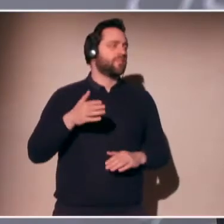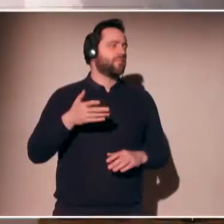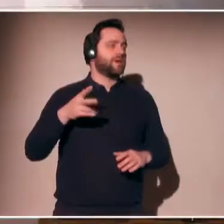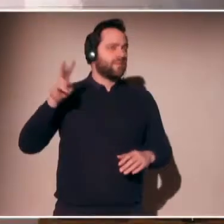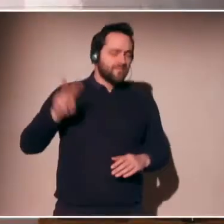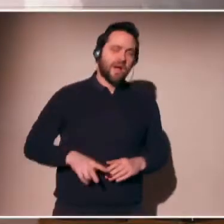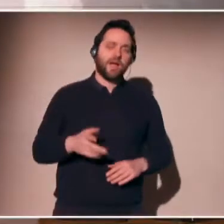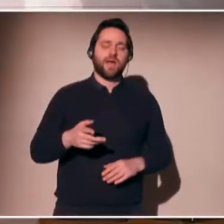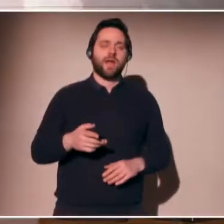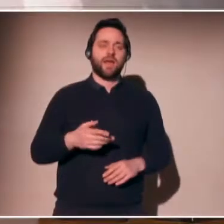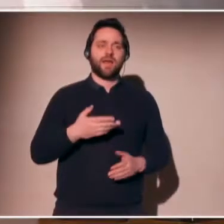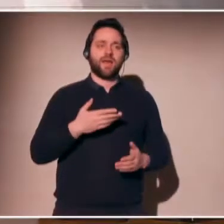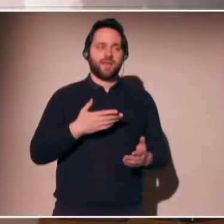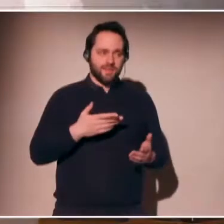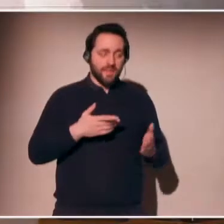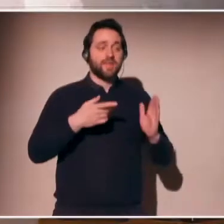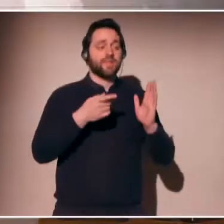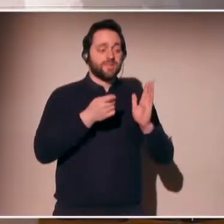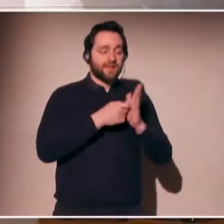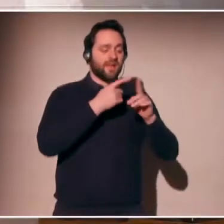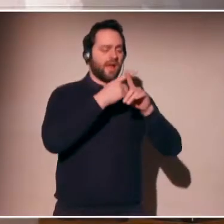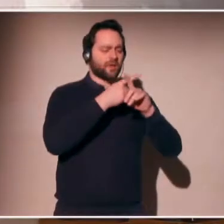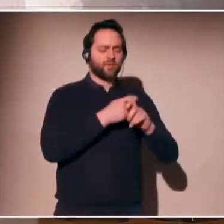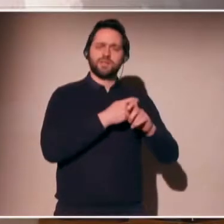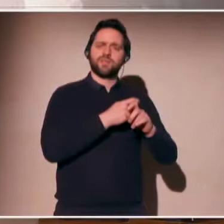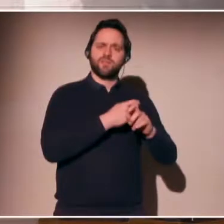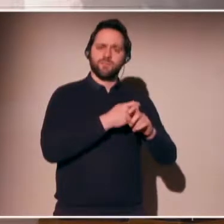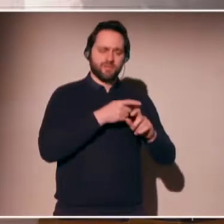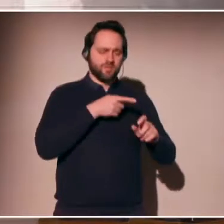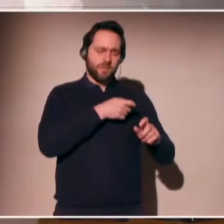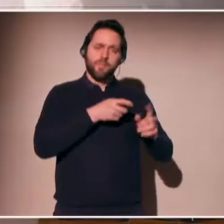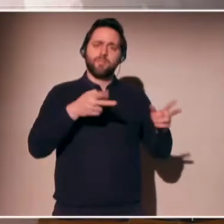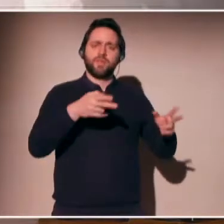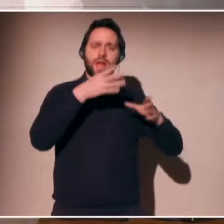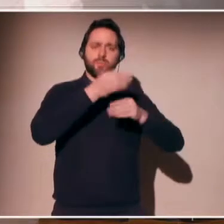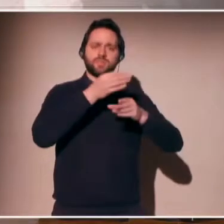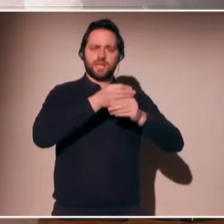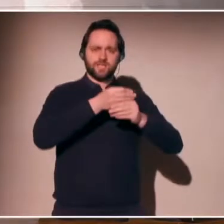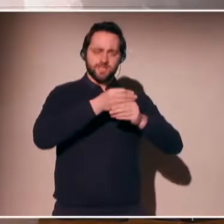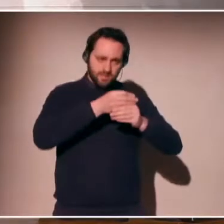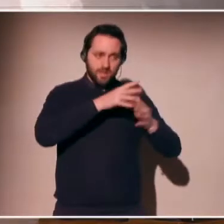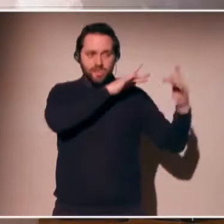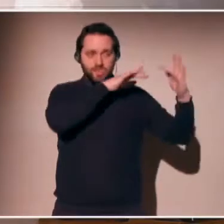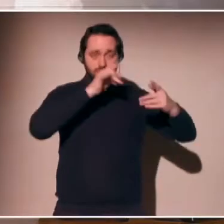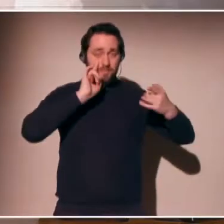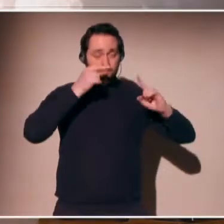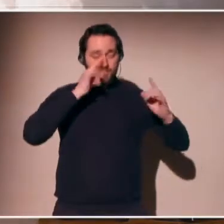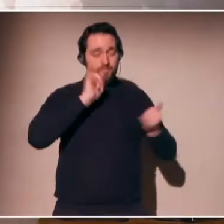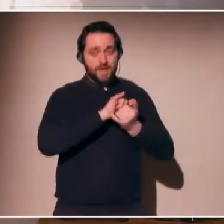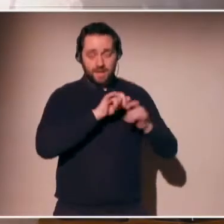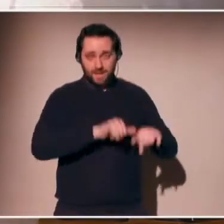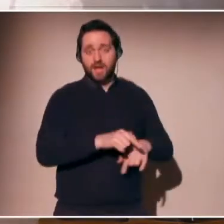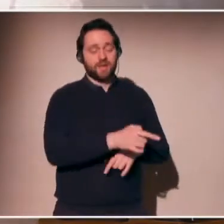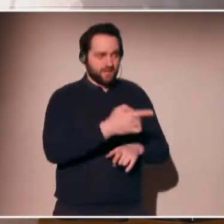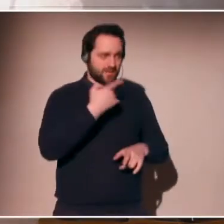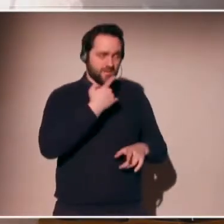biais dans l'apprentissage de l'algorithme nous rappelle que nous devons aussi tester l'algorithme pour ça. Et là-dedans, je crois que la communauté